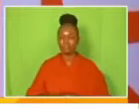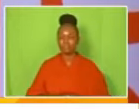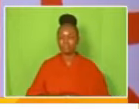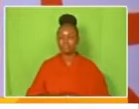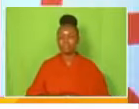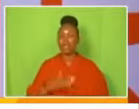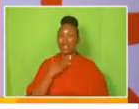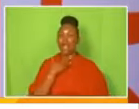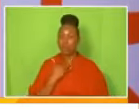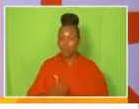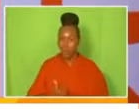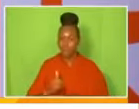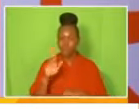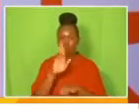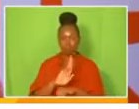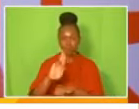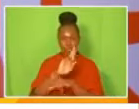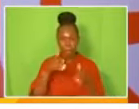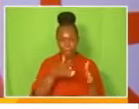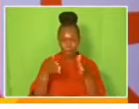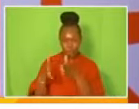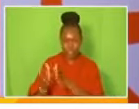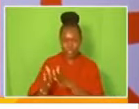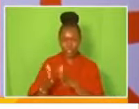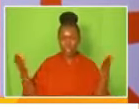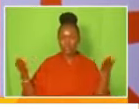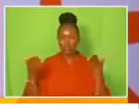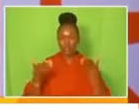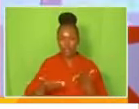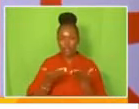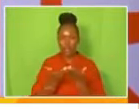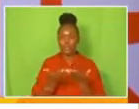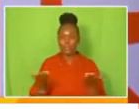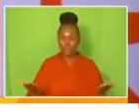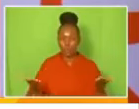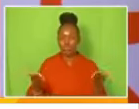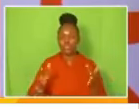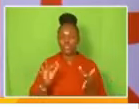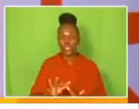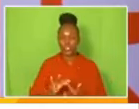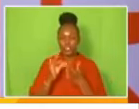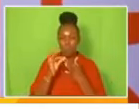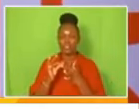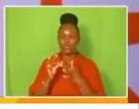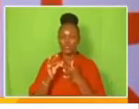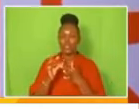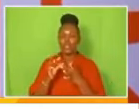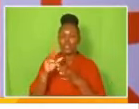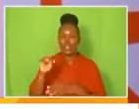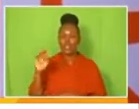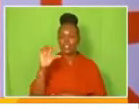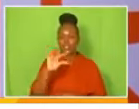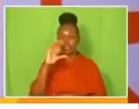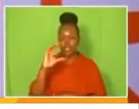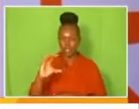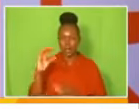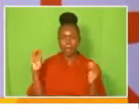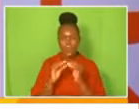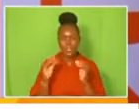I take this opportunity to welcome you to this special National Governing Council of